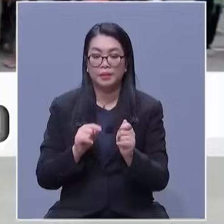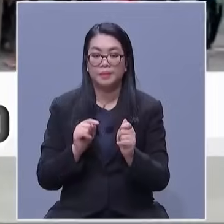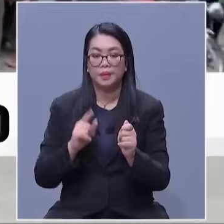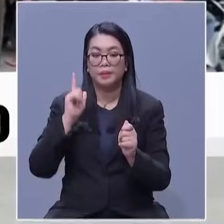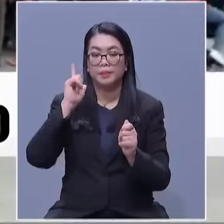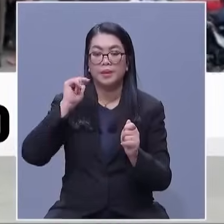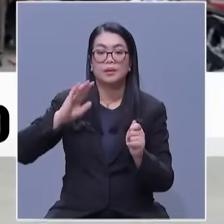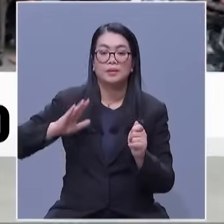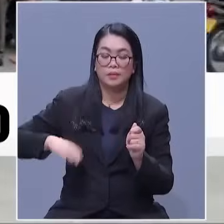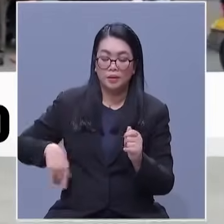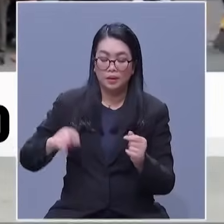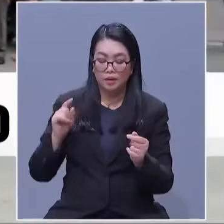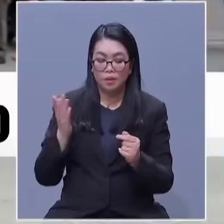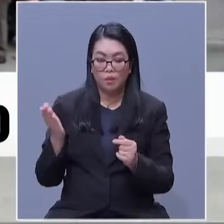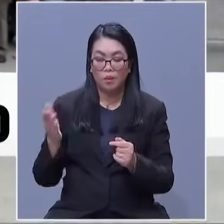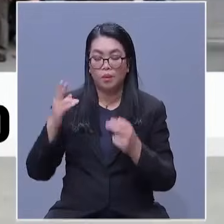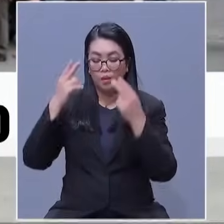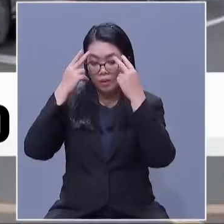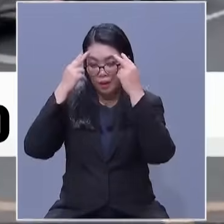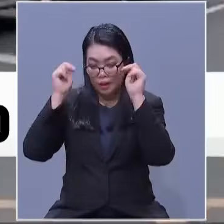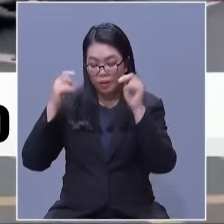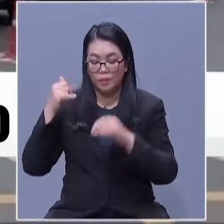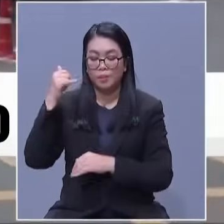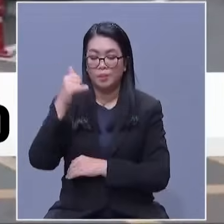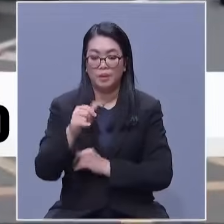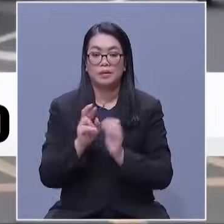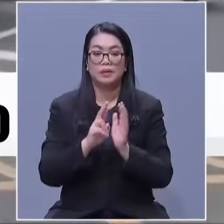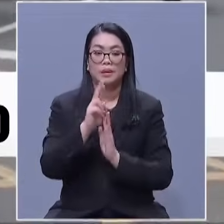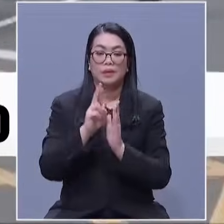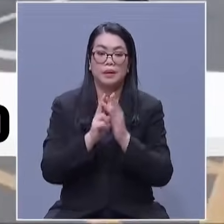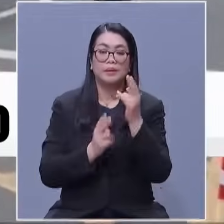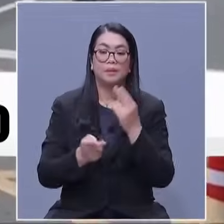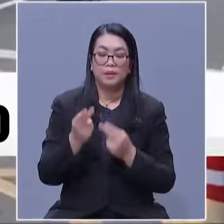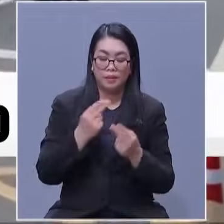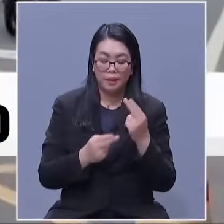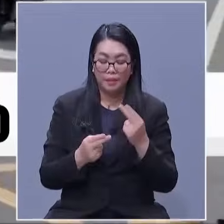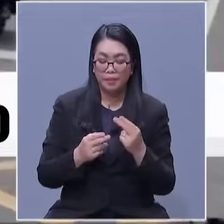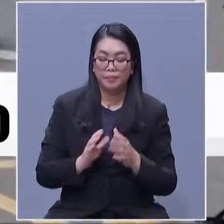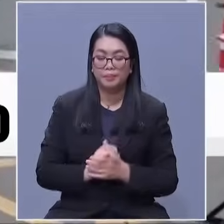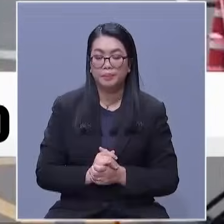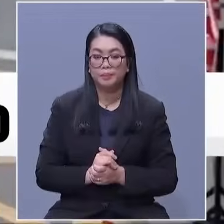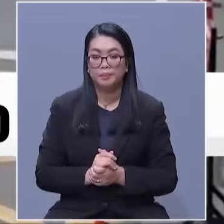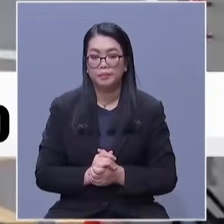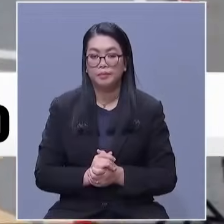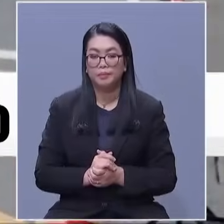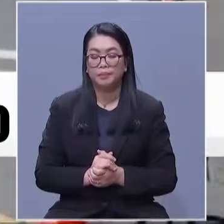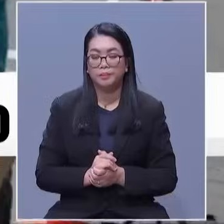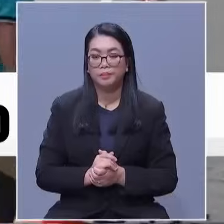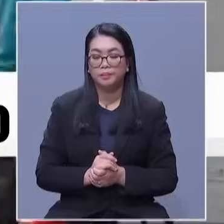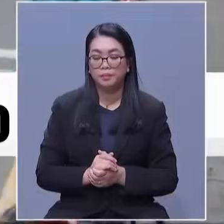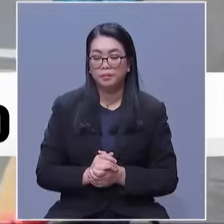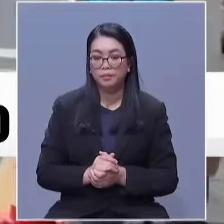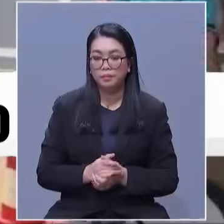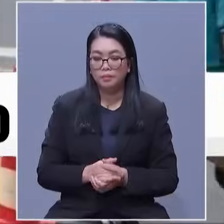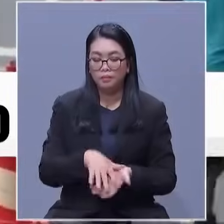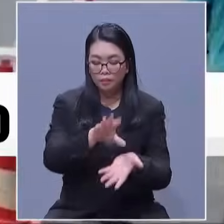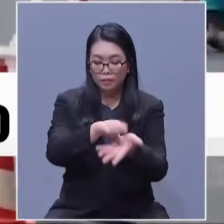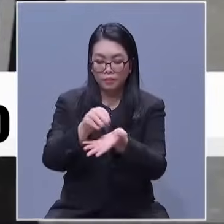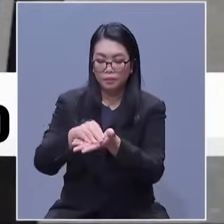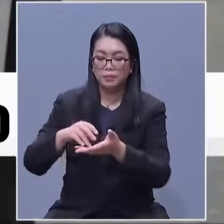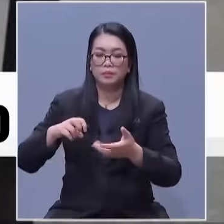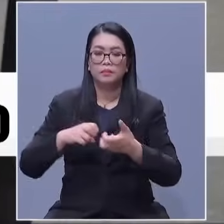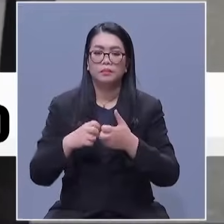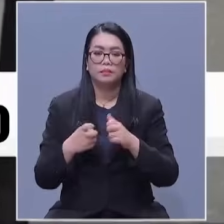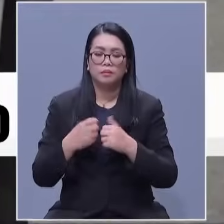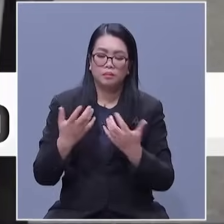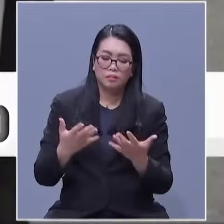ครับของคุณเศรษฐานายกรัฐมนตรีพร้อมด้วยครม.อีกหลายท่านเพื่อรับฟังปัญหาในพื้นที่